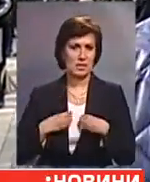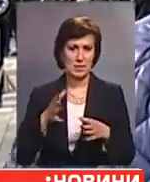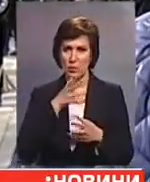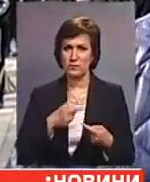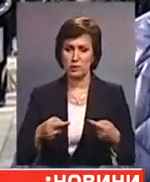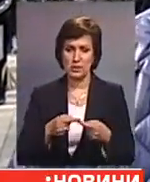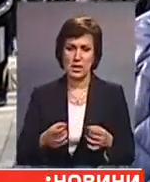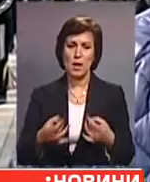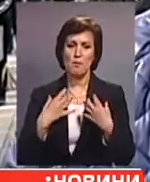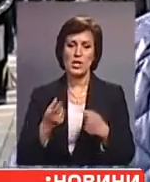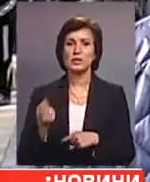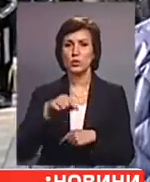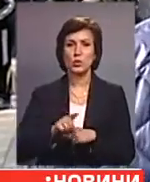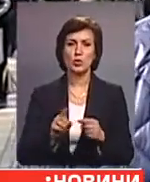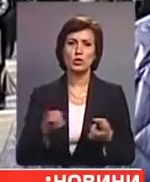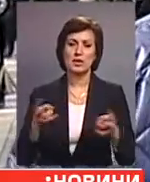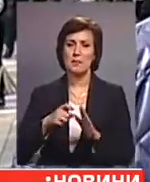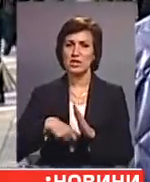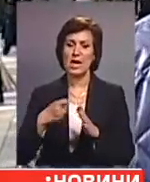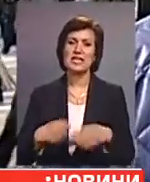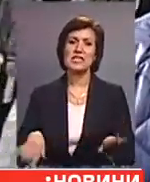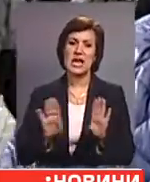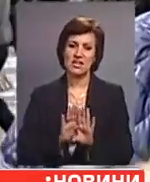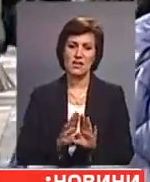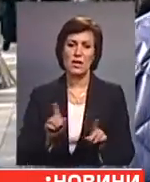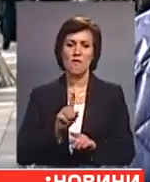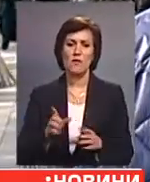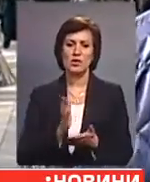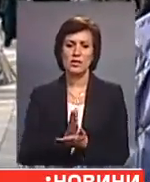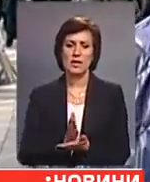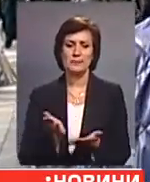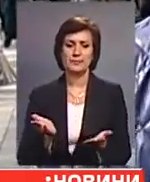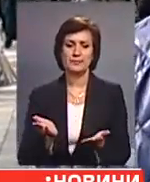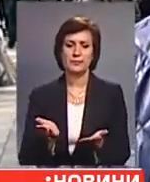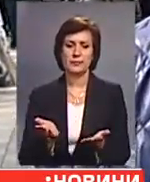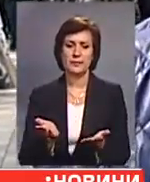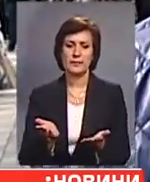вчасно. Пояснюють на те, що треба шахти закривати, що вони є, ну,